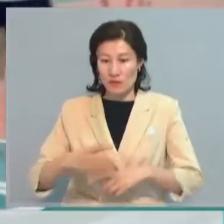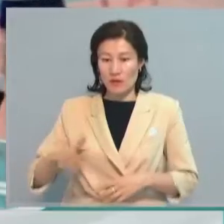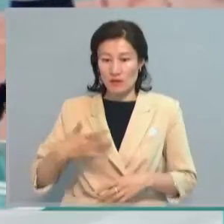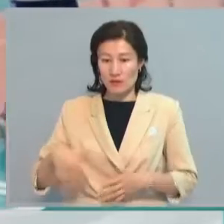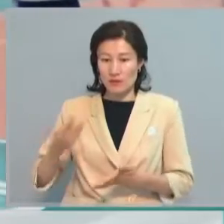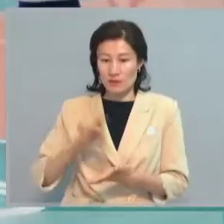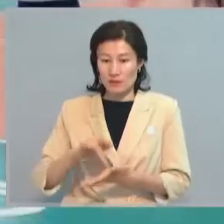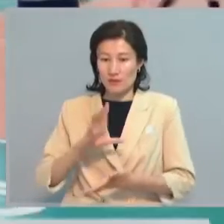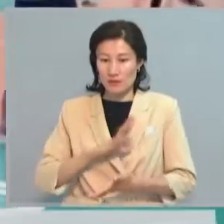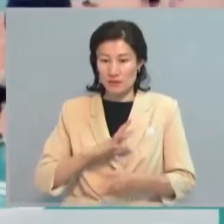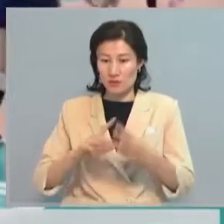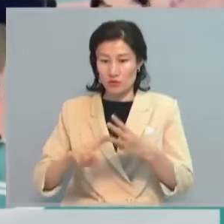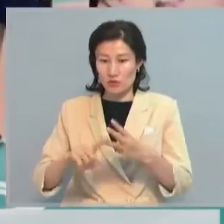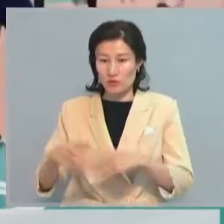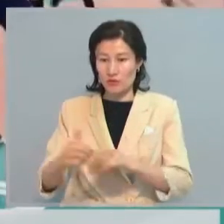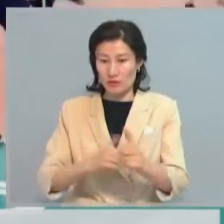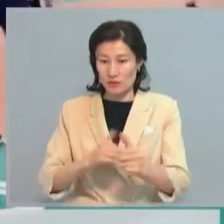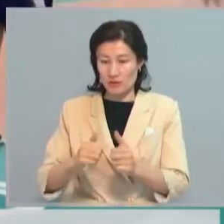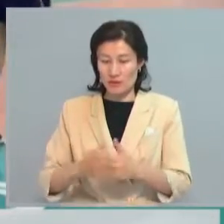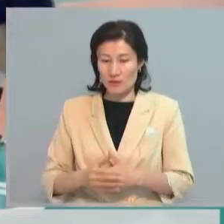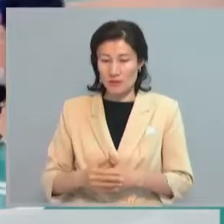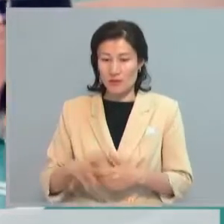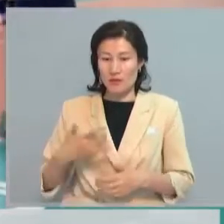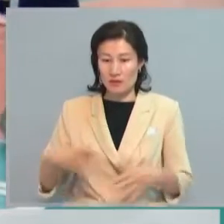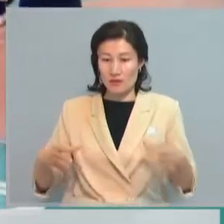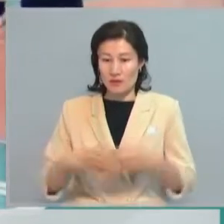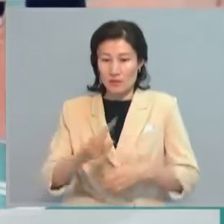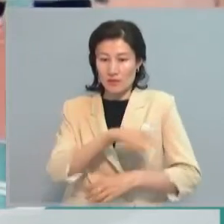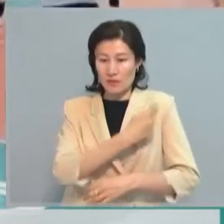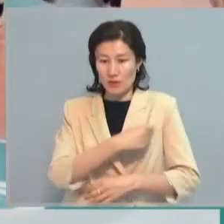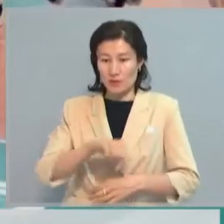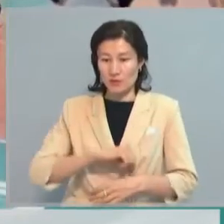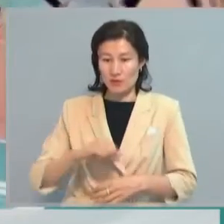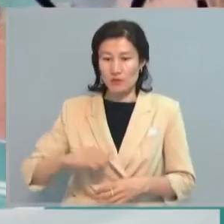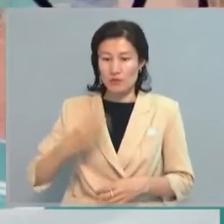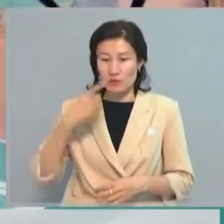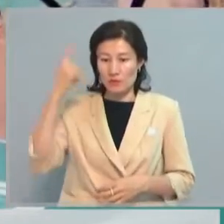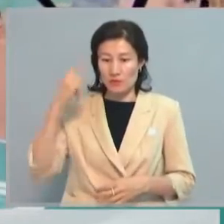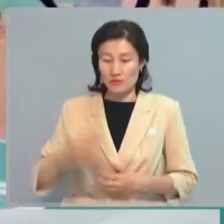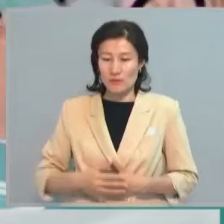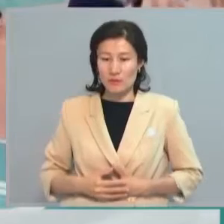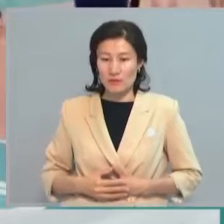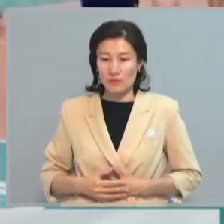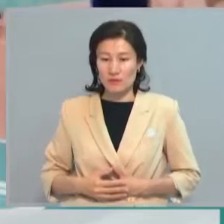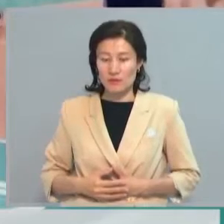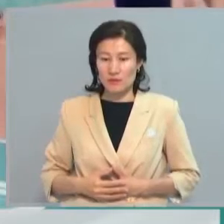қаласы, жаңағы үштікке таласып отқан Тараз командасы әрине мықты, өзін көрсетті.